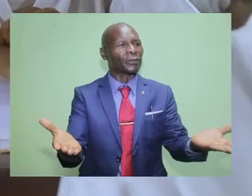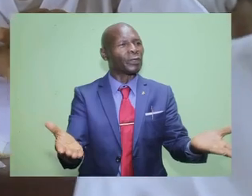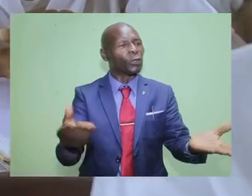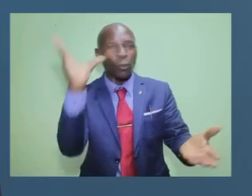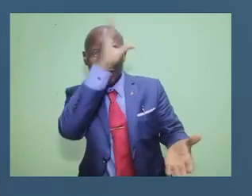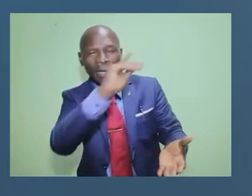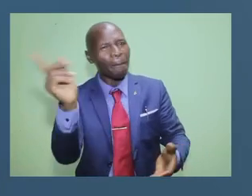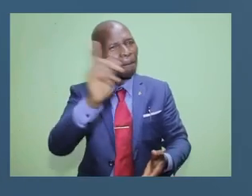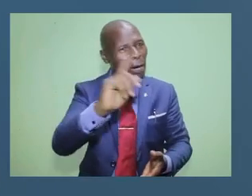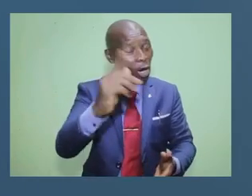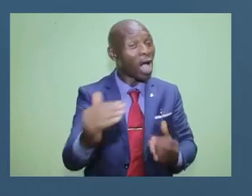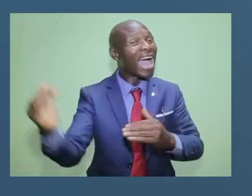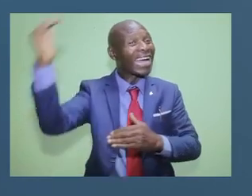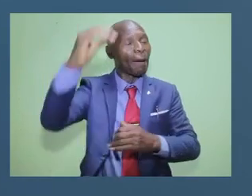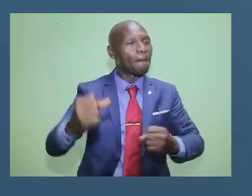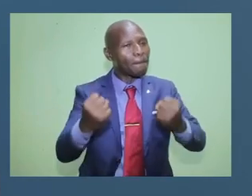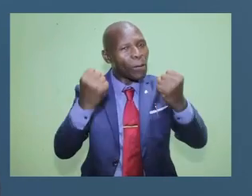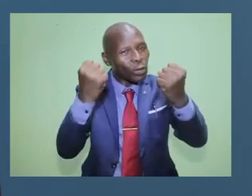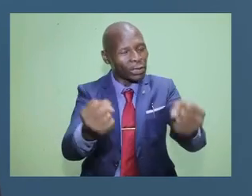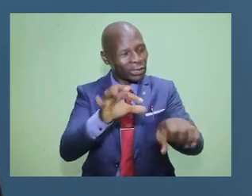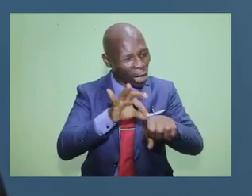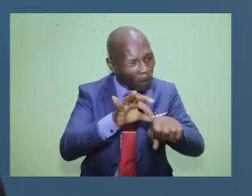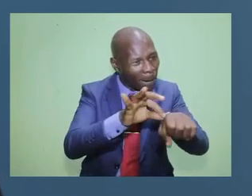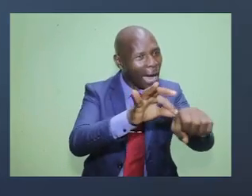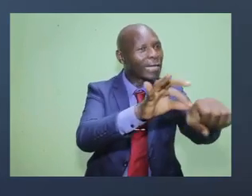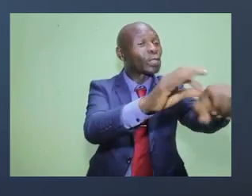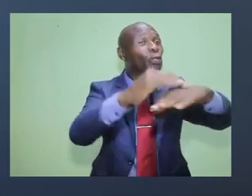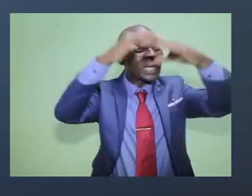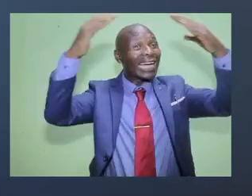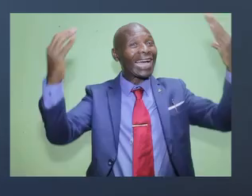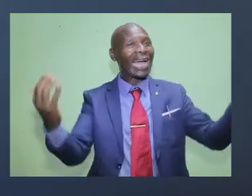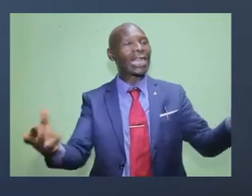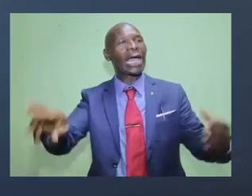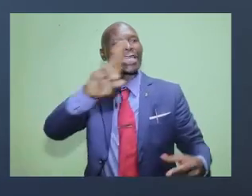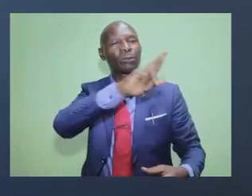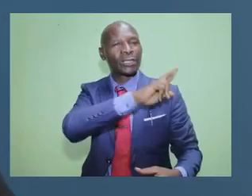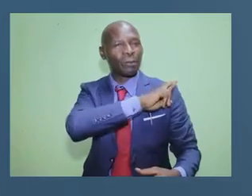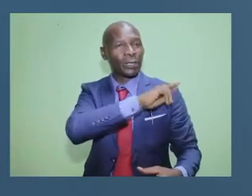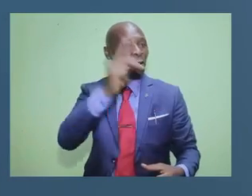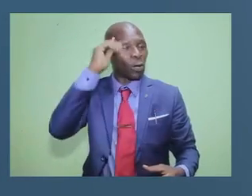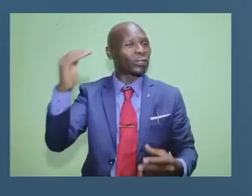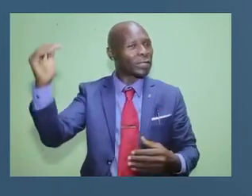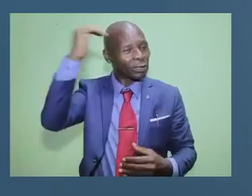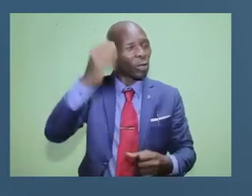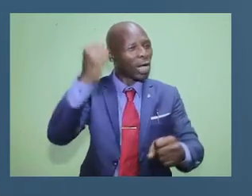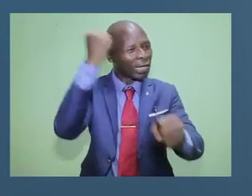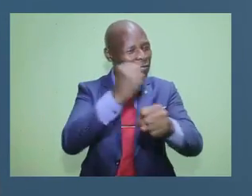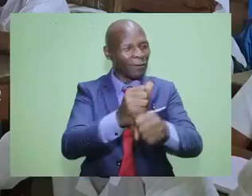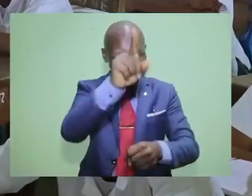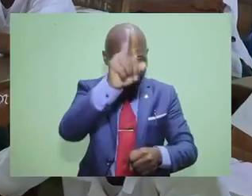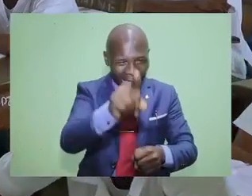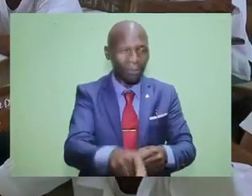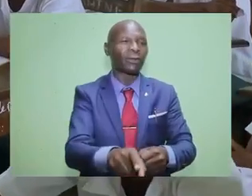Mais n'oubliez surtout pas, un grand potentiel s'accompagne d'une grande responsabilité. Osez rêver, agissez